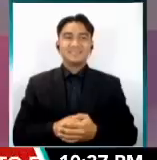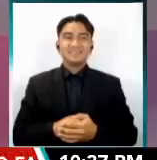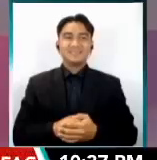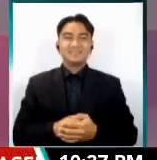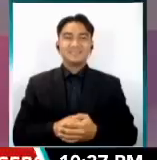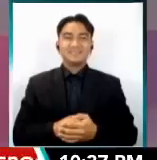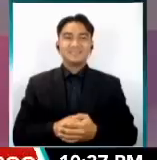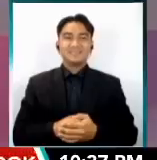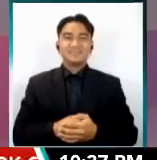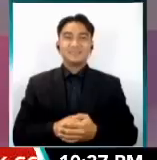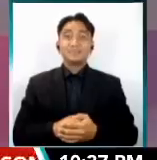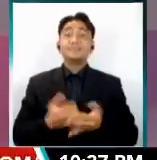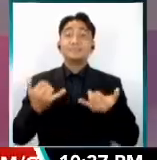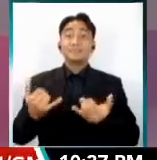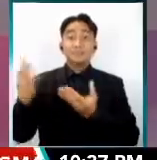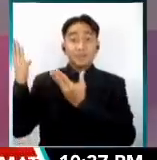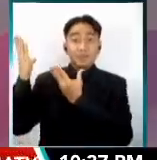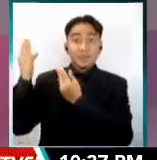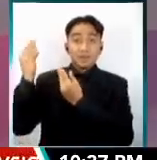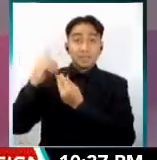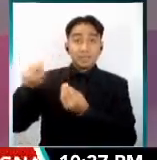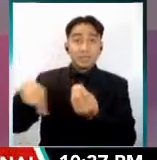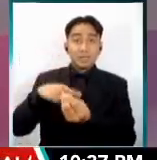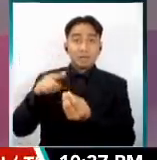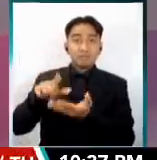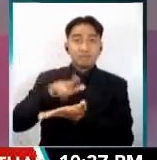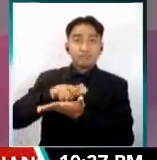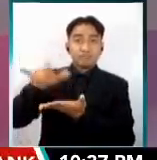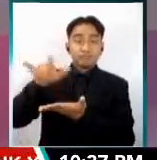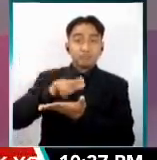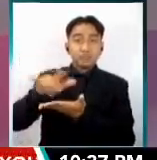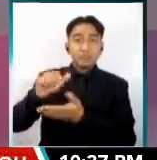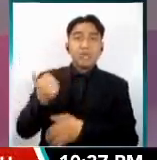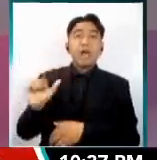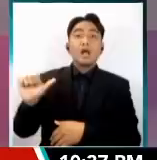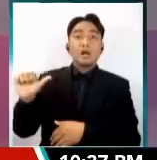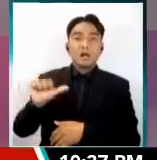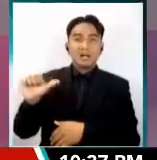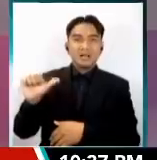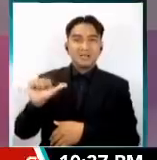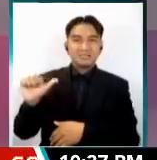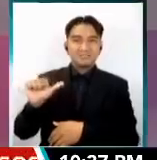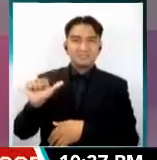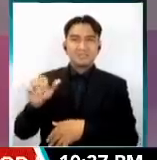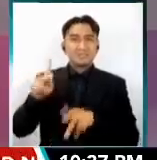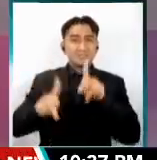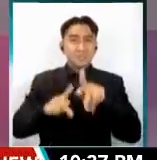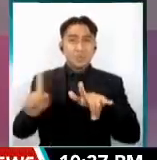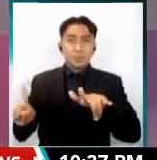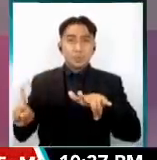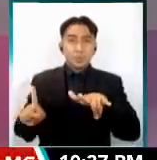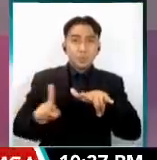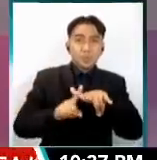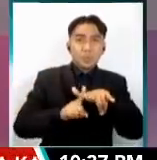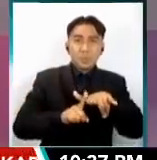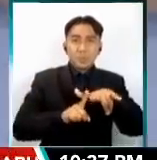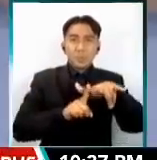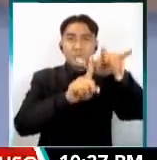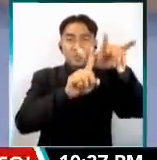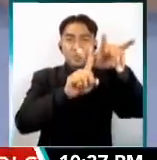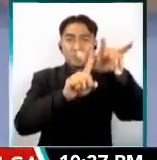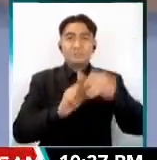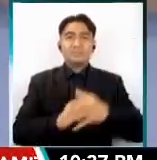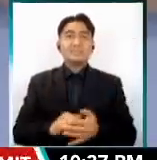Update po tayo sa eroplano sa Afghanistan na kinapitan ng mga sibilyang gustong tumakas kasunod ng Taliban takeover.